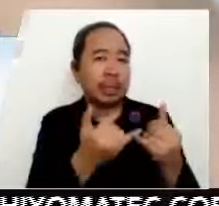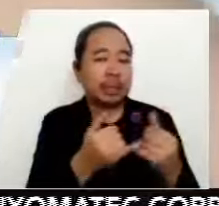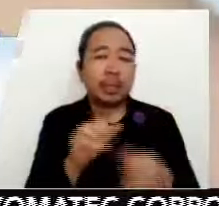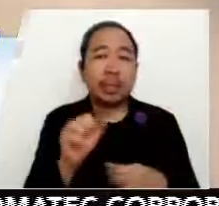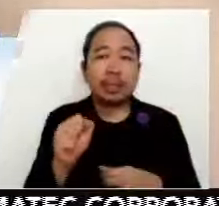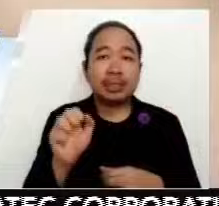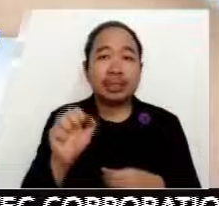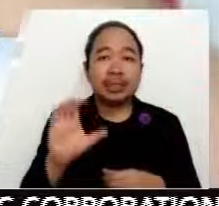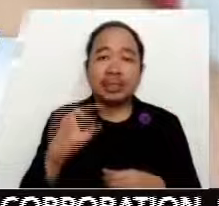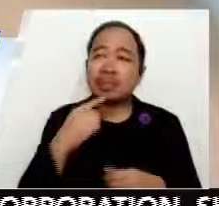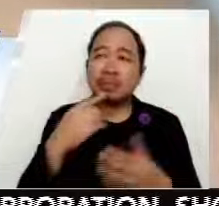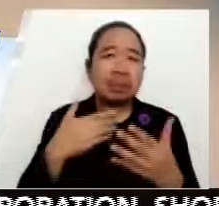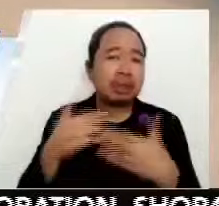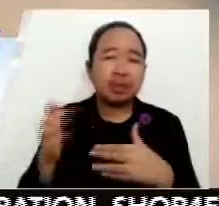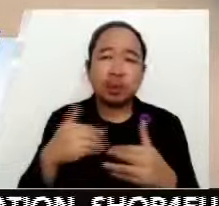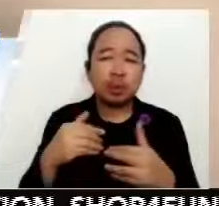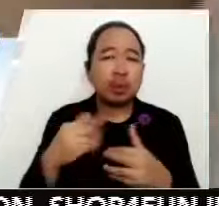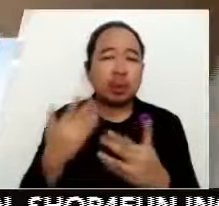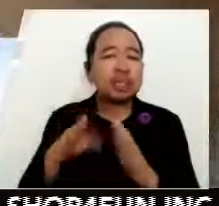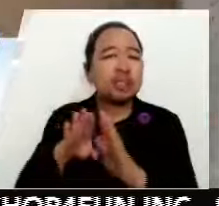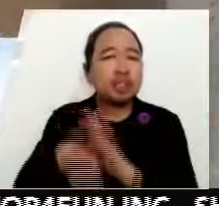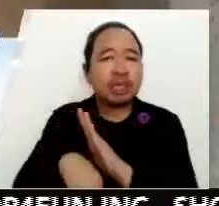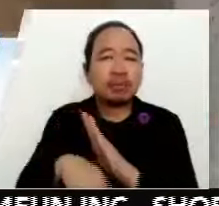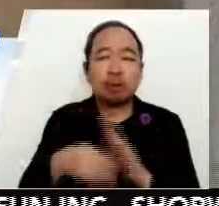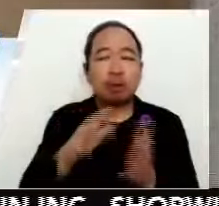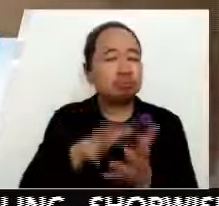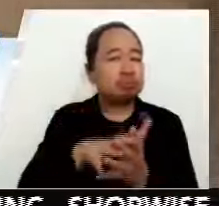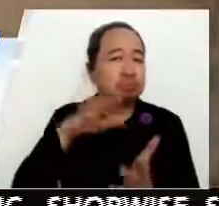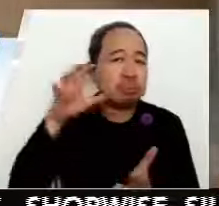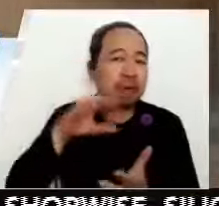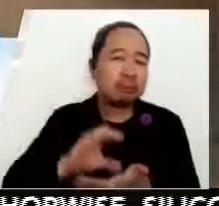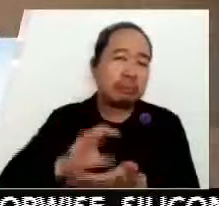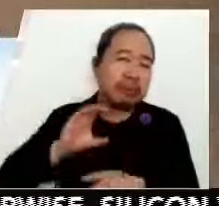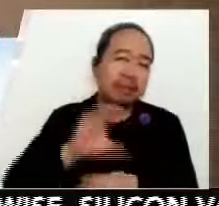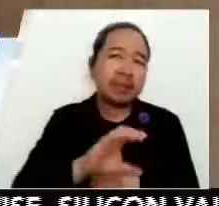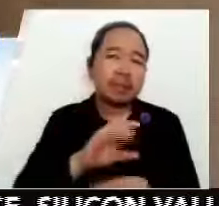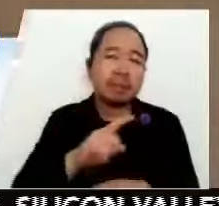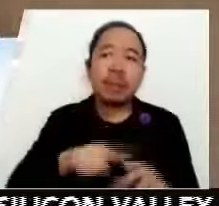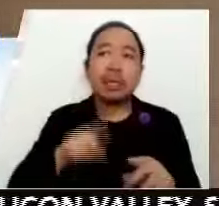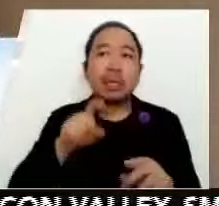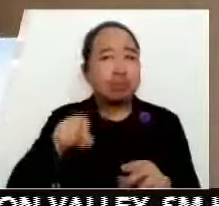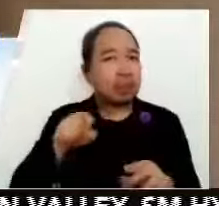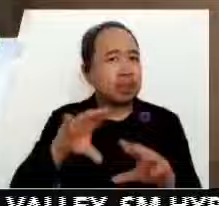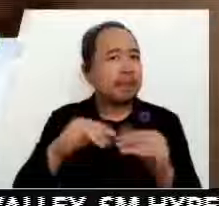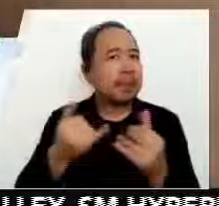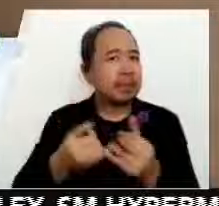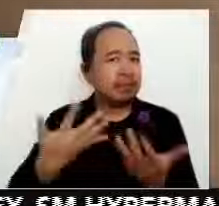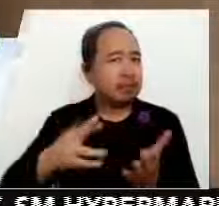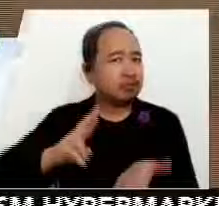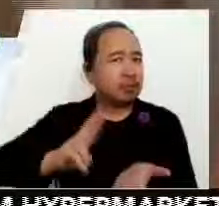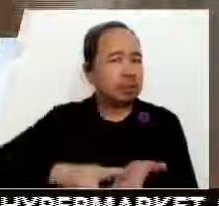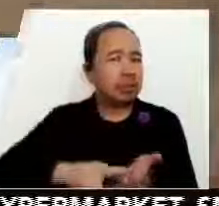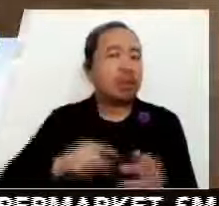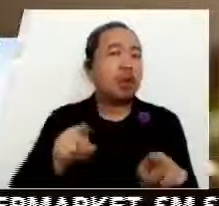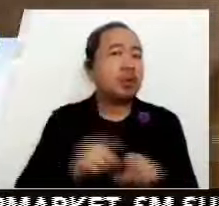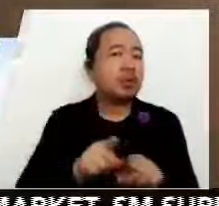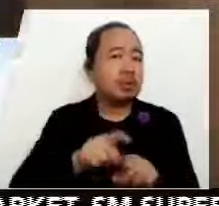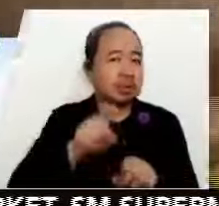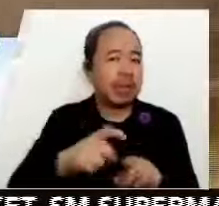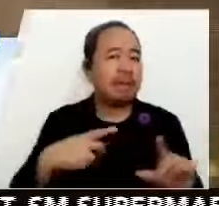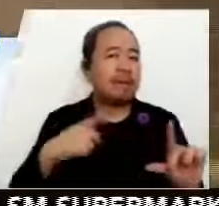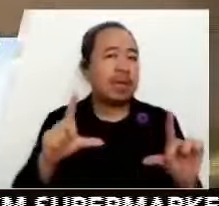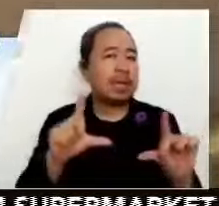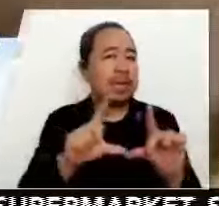o malaking halaga man ang perang iyong i-invest, hindi lang dapat rehistrado ang kumpanya, dapat meron itong lisensya na mag-alok